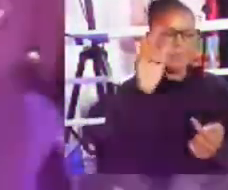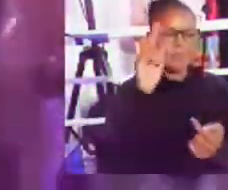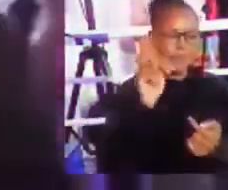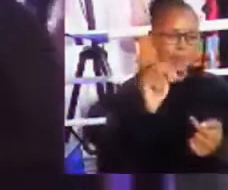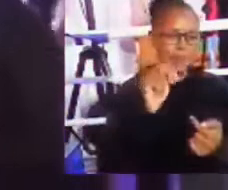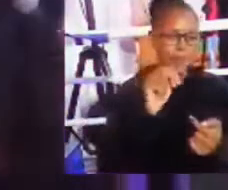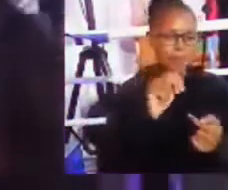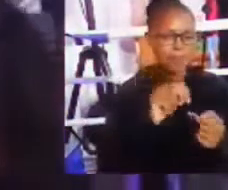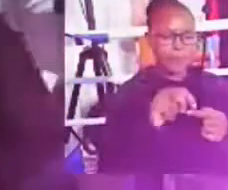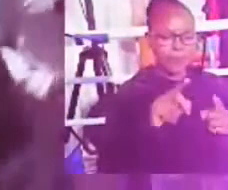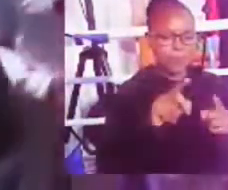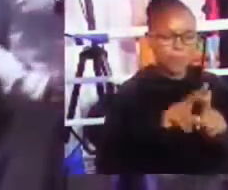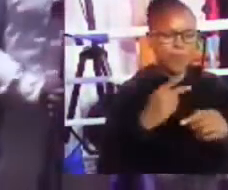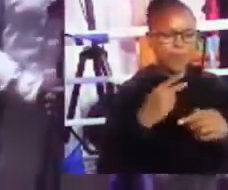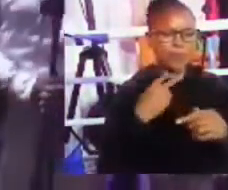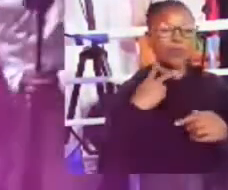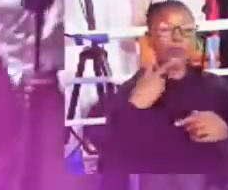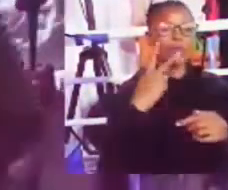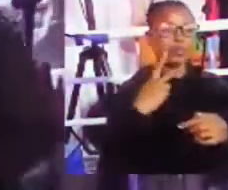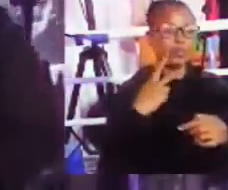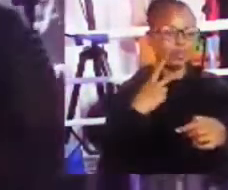kisayuni. Wow, wapi nuru ya Yesu?